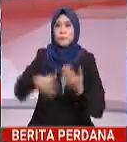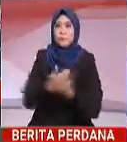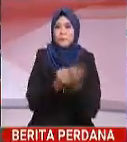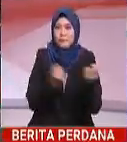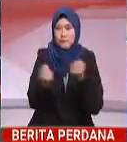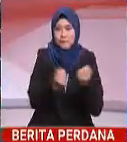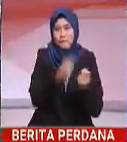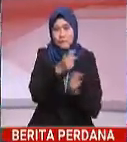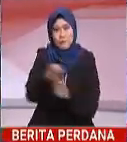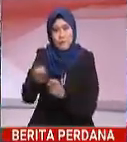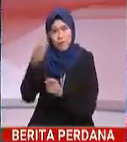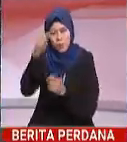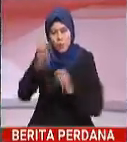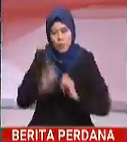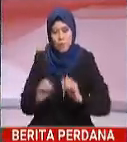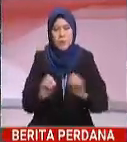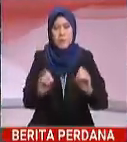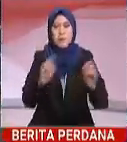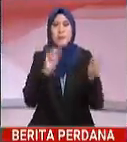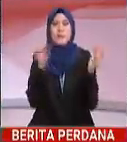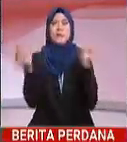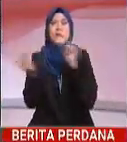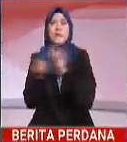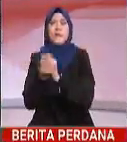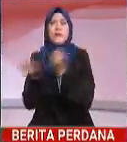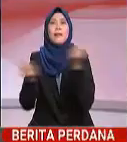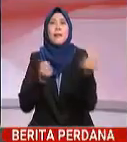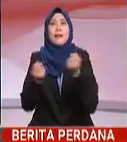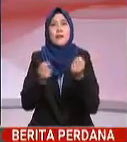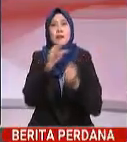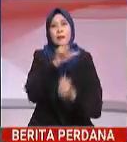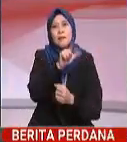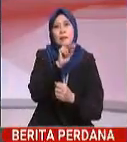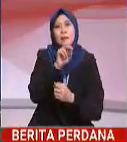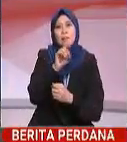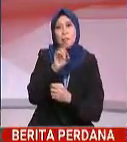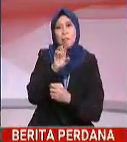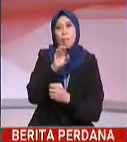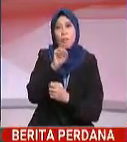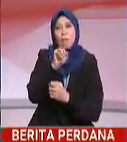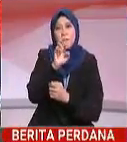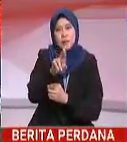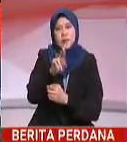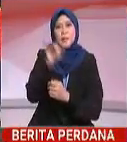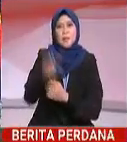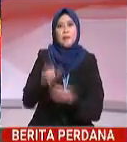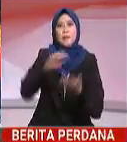itu digunakan untuk operasi menggantikan kenderaan Land Rover yang dilupuskan.